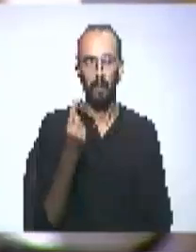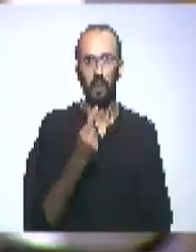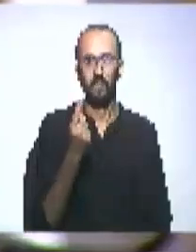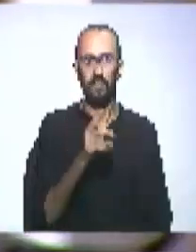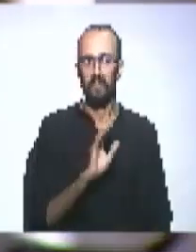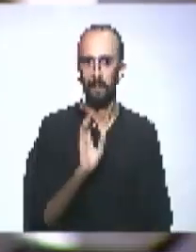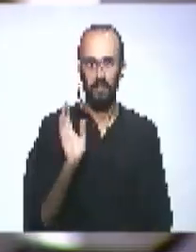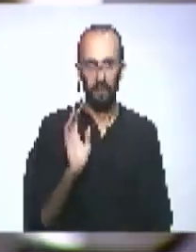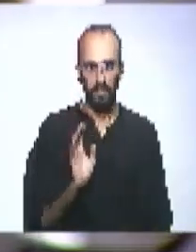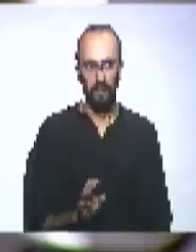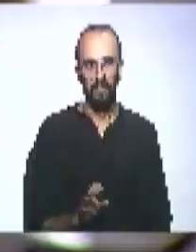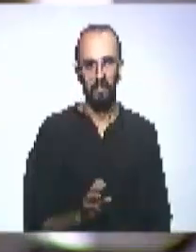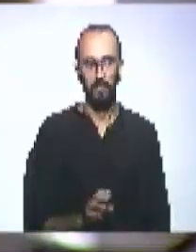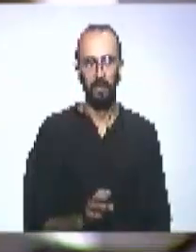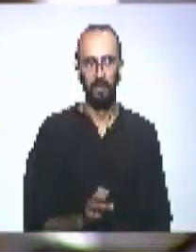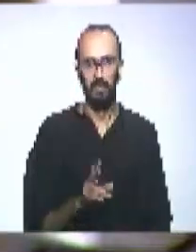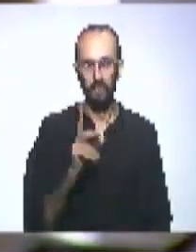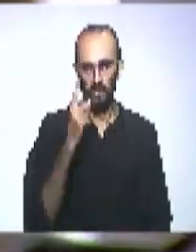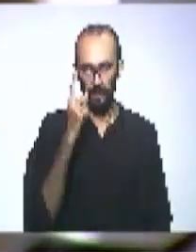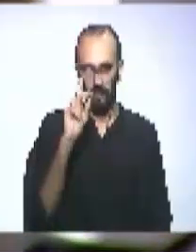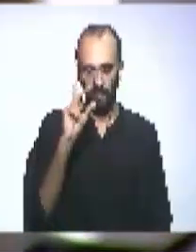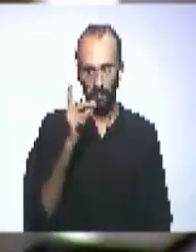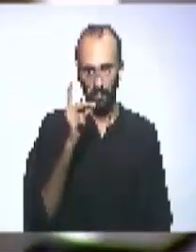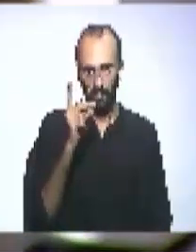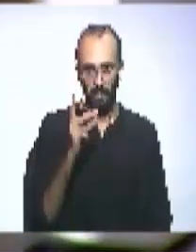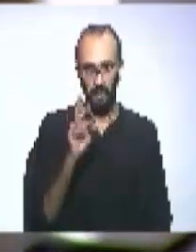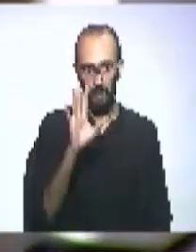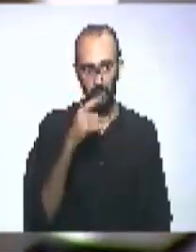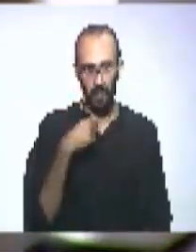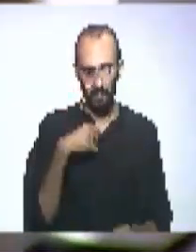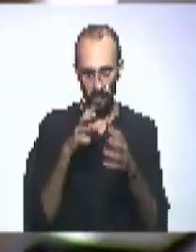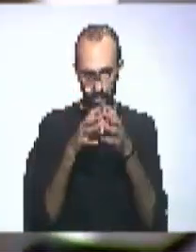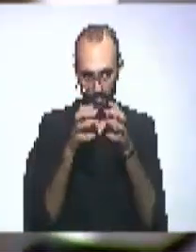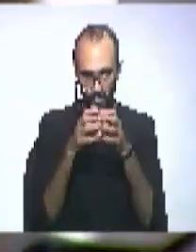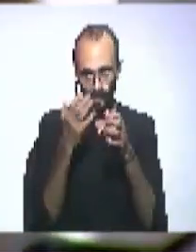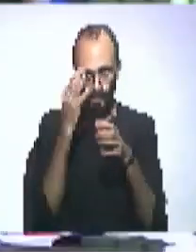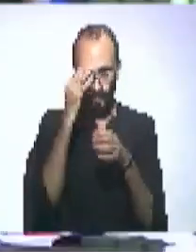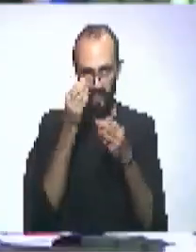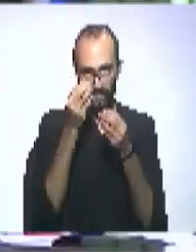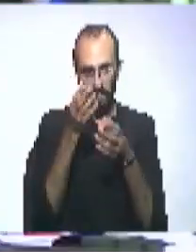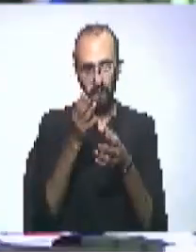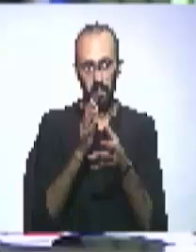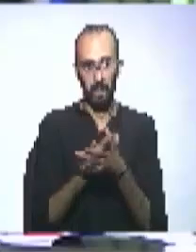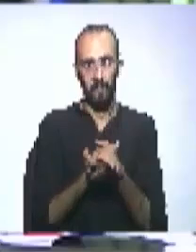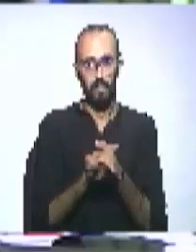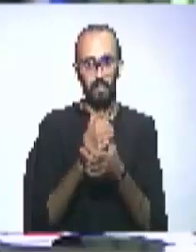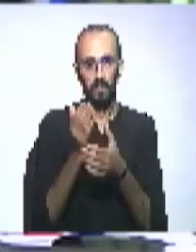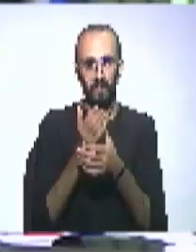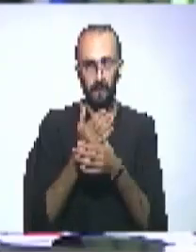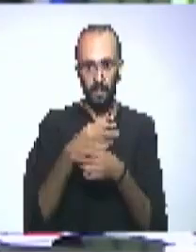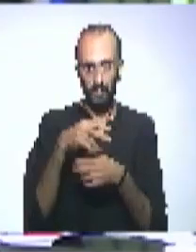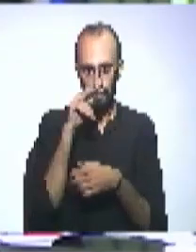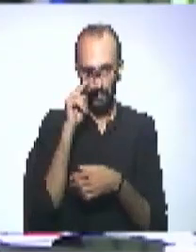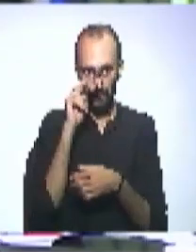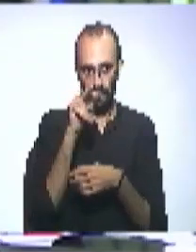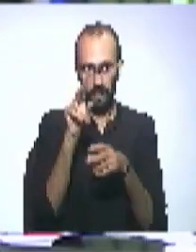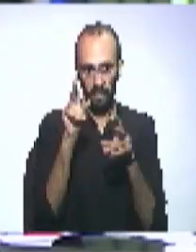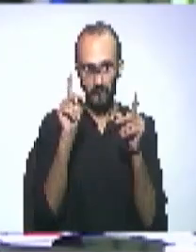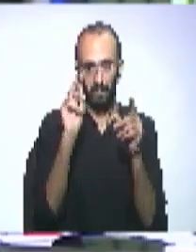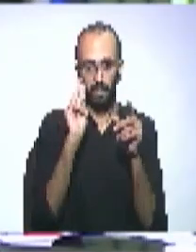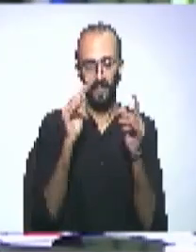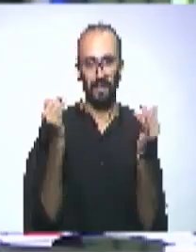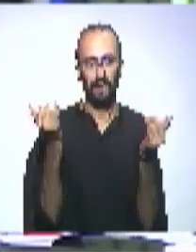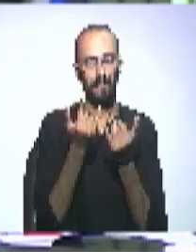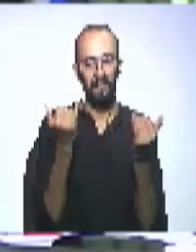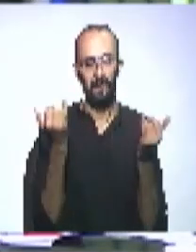من غير حاجه. دي نمره واحد. نمره اتنين، معلش انا بشرح الحاجات دي عشان تفهموها، لان انتوا بتشوفوها على الشاشات سهله